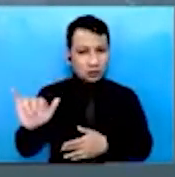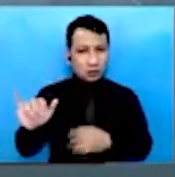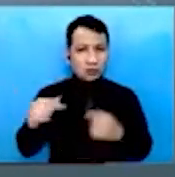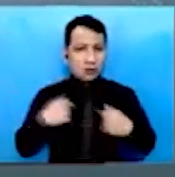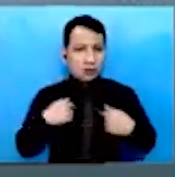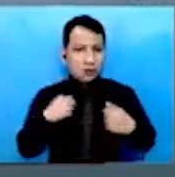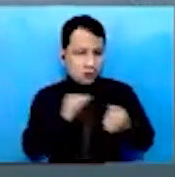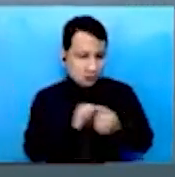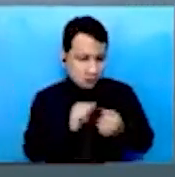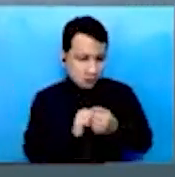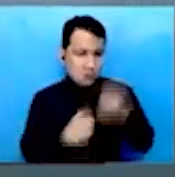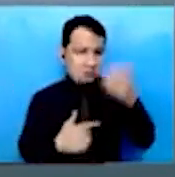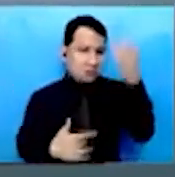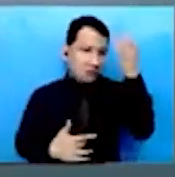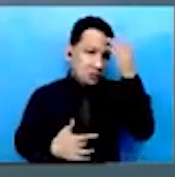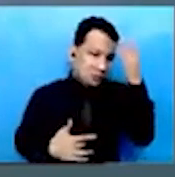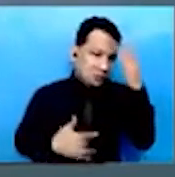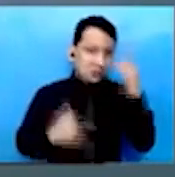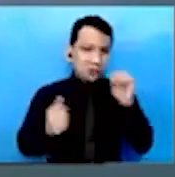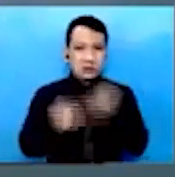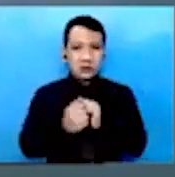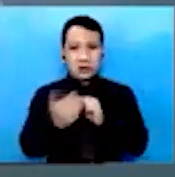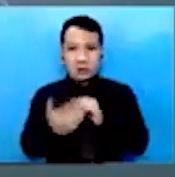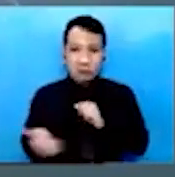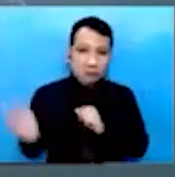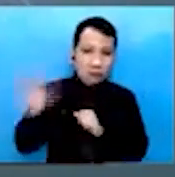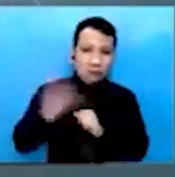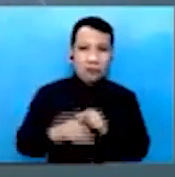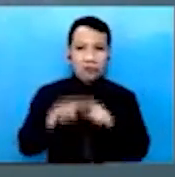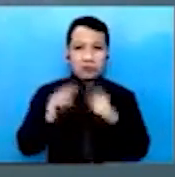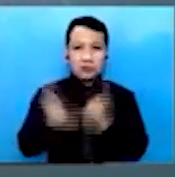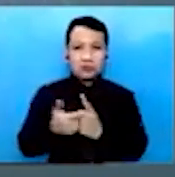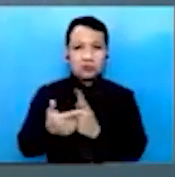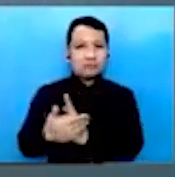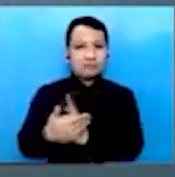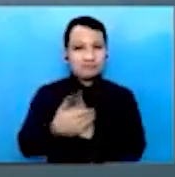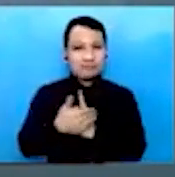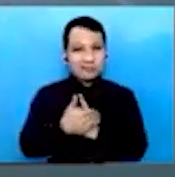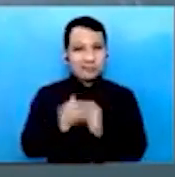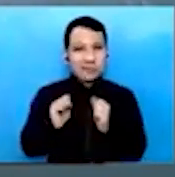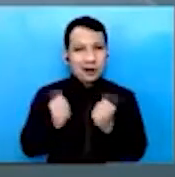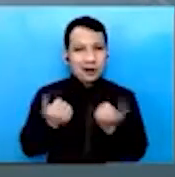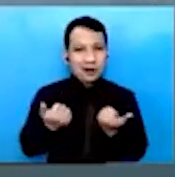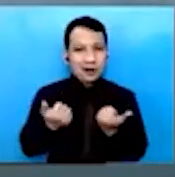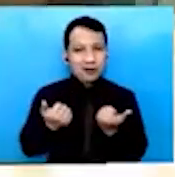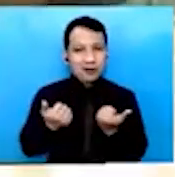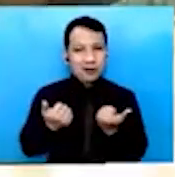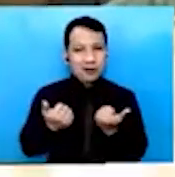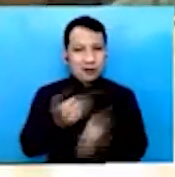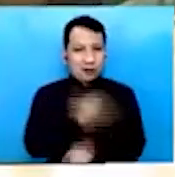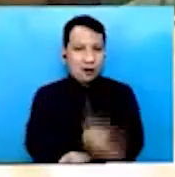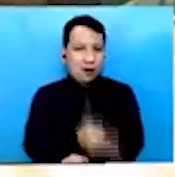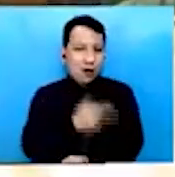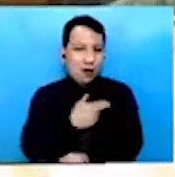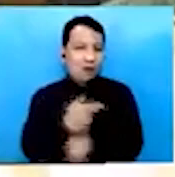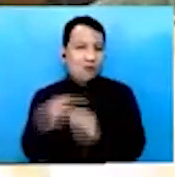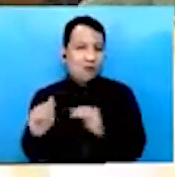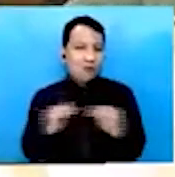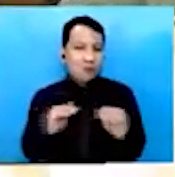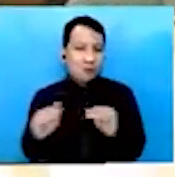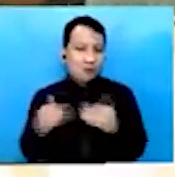may sakit yung kasama mo, buong unit nyo naka-quarantine, so paano aandar ang hospital? At